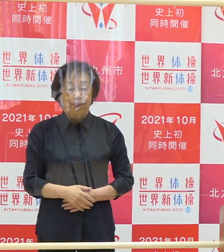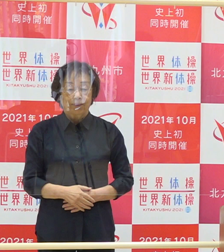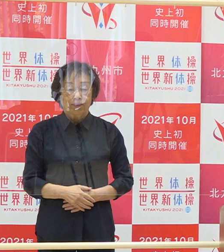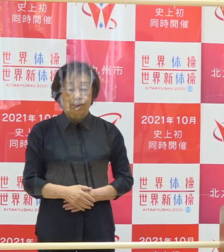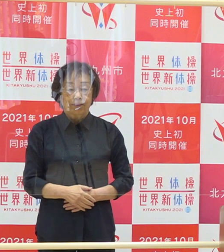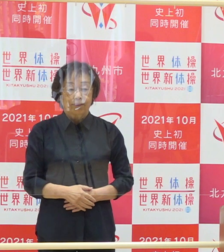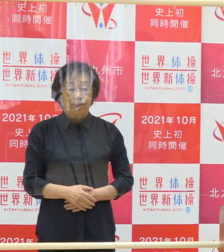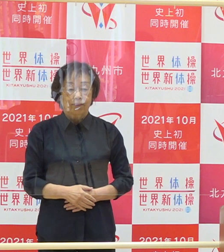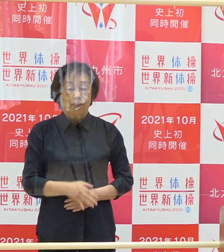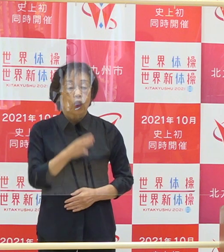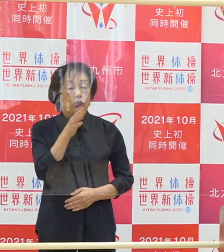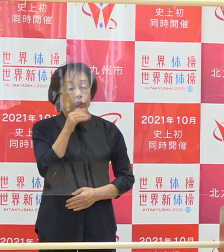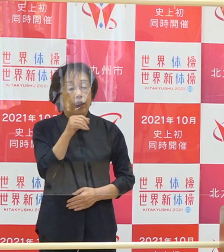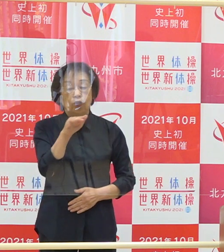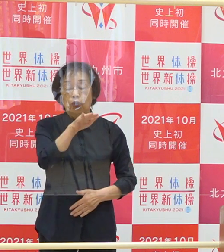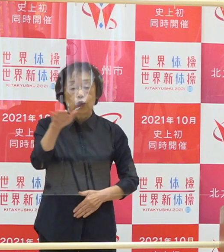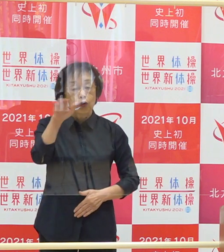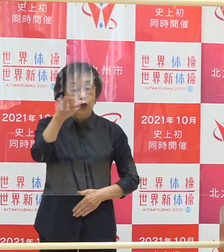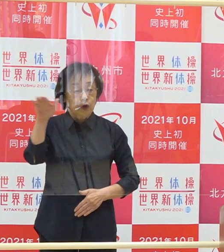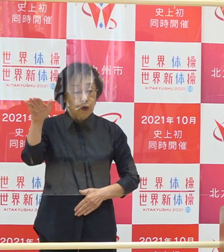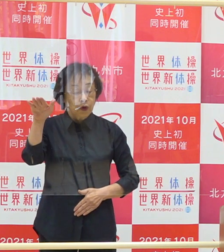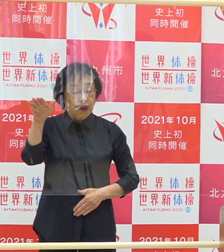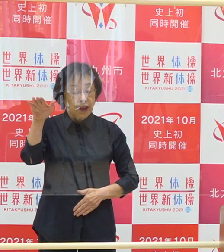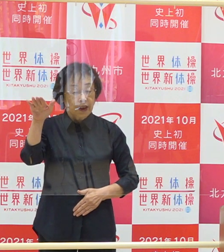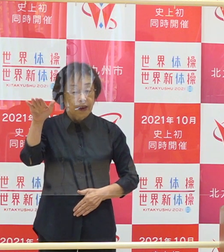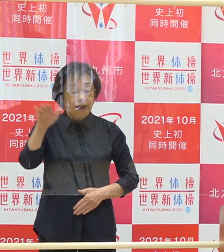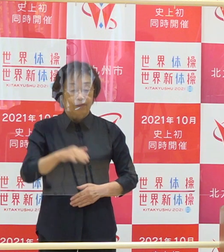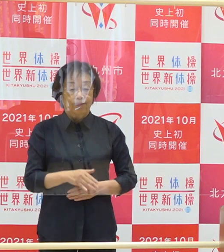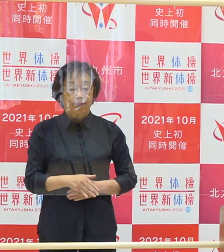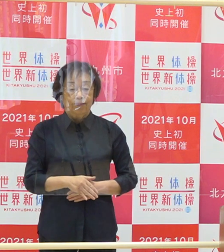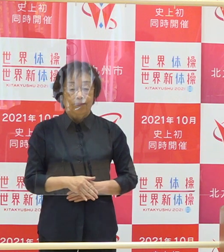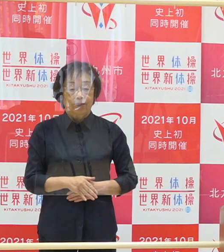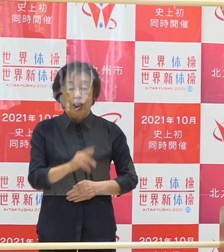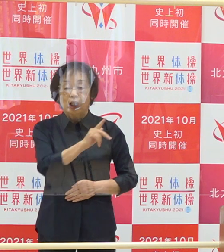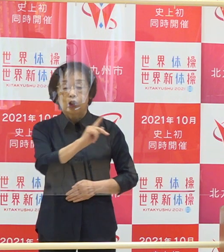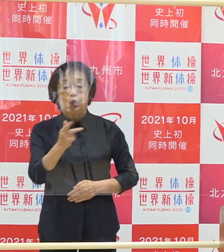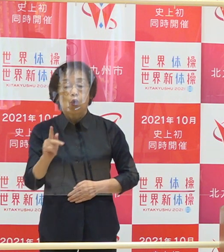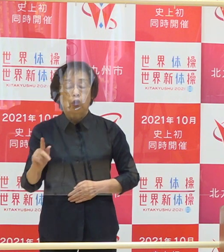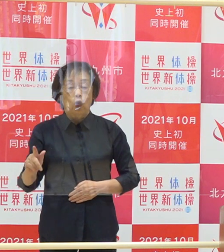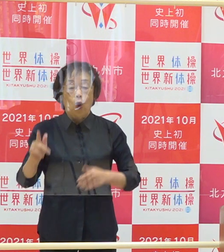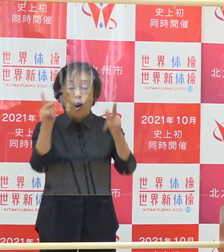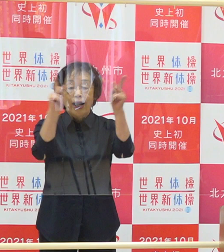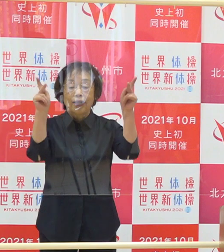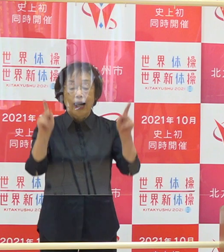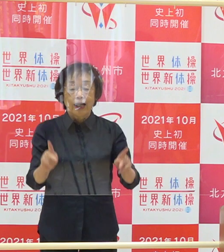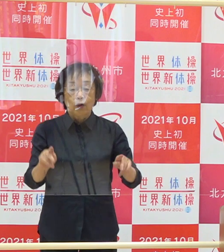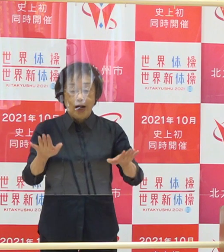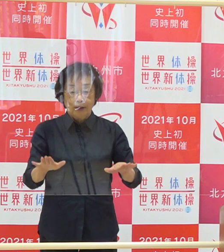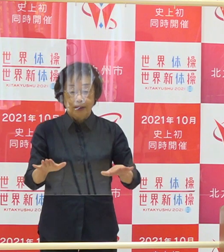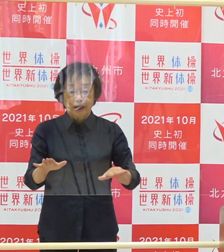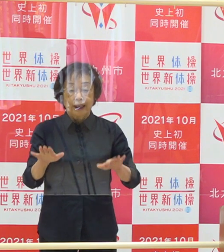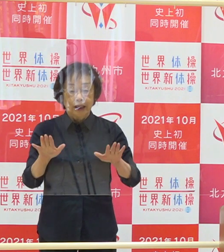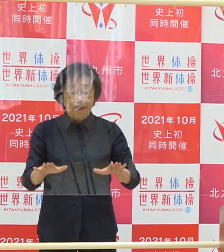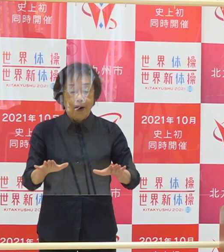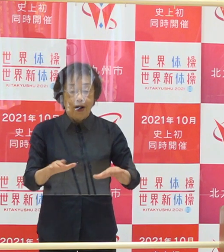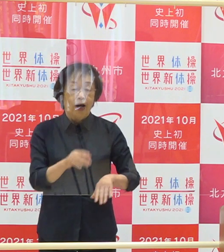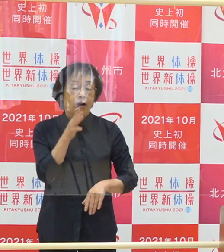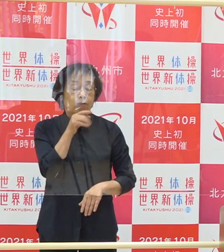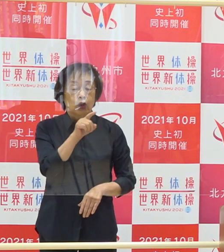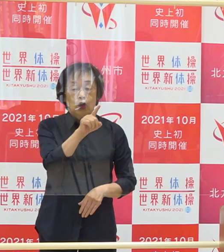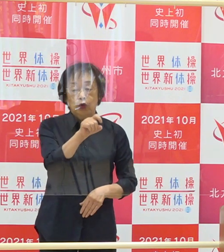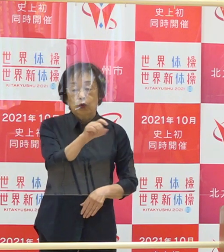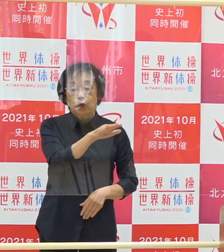このように年代が若くなるにつれまして課題はあるわけでありますが、現時点では10代